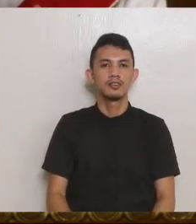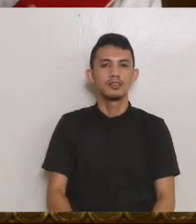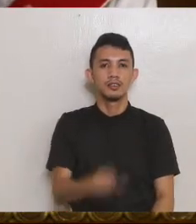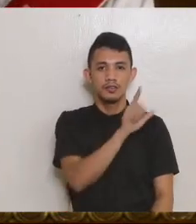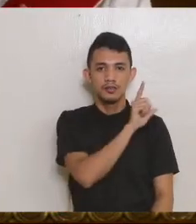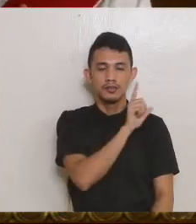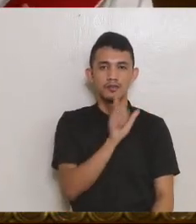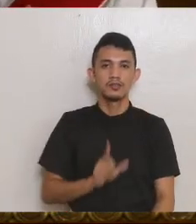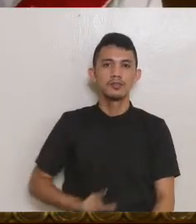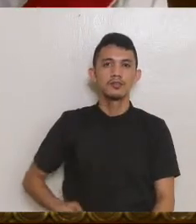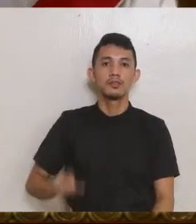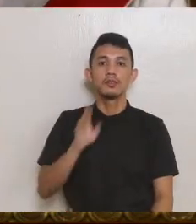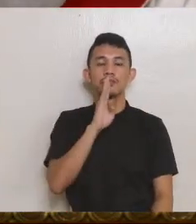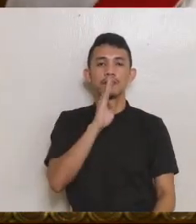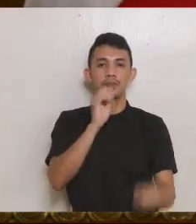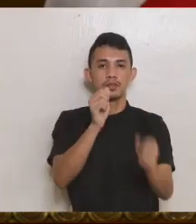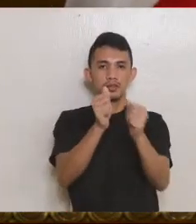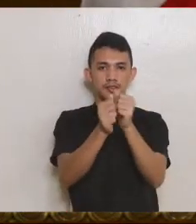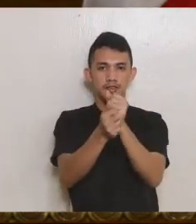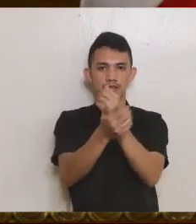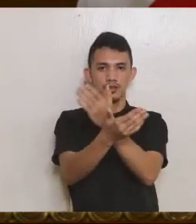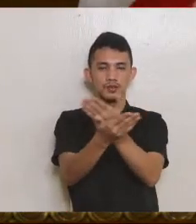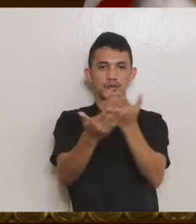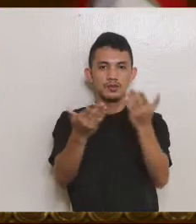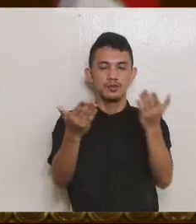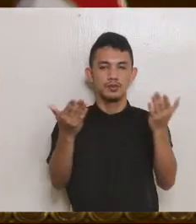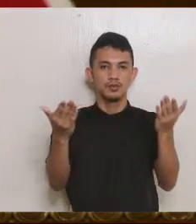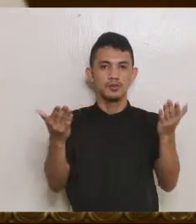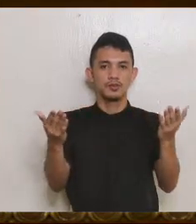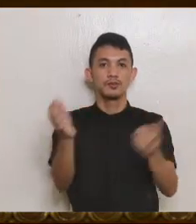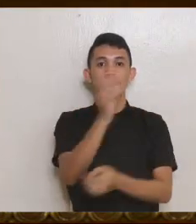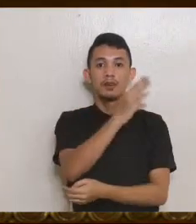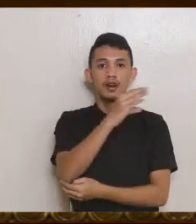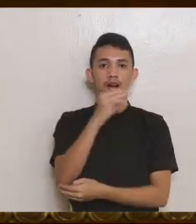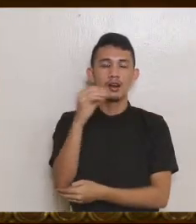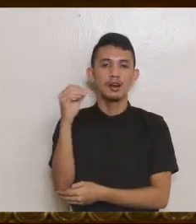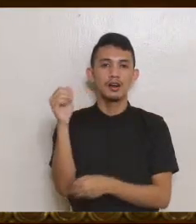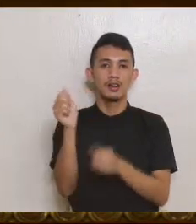Ang Ginoo man naa kaninyo.